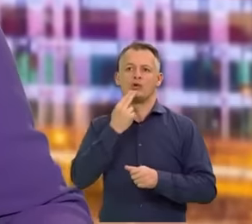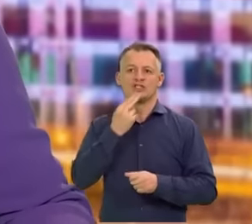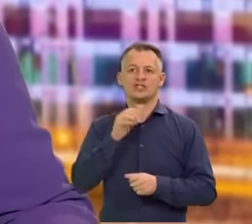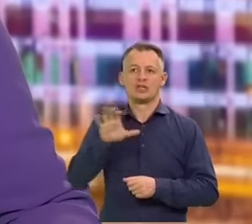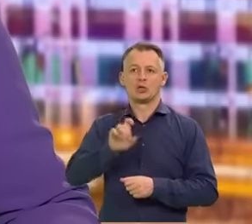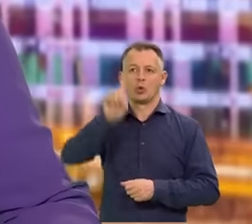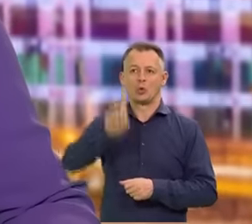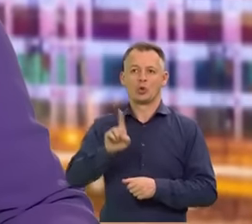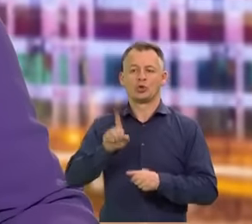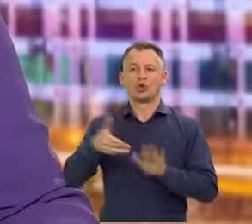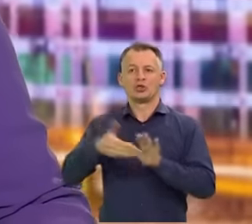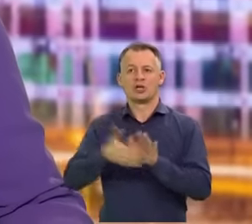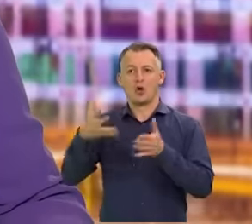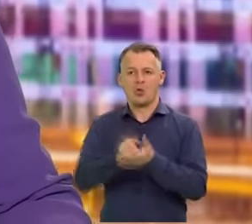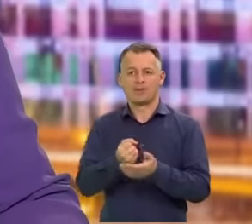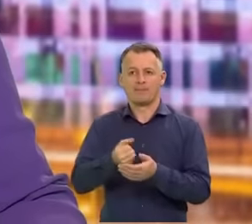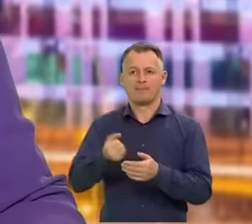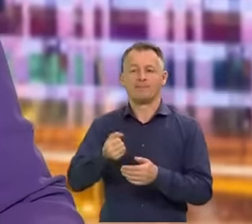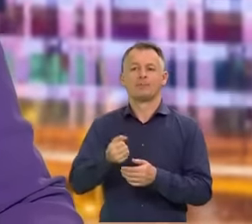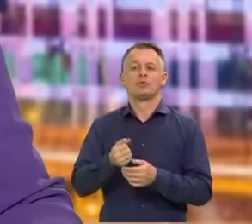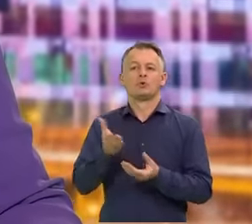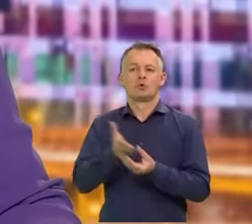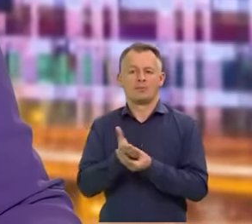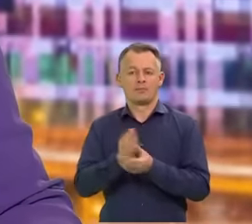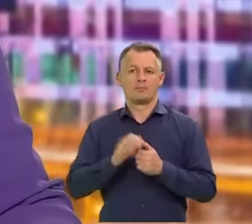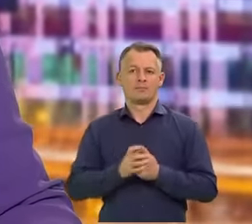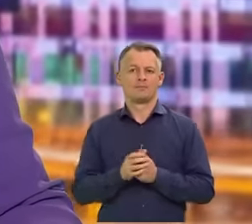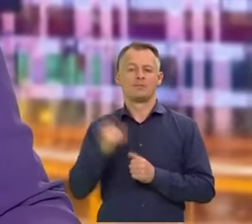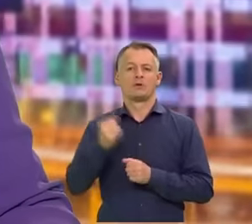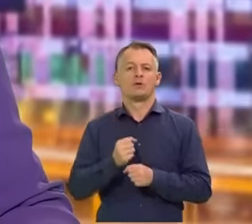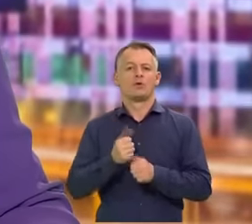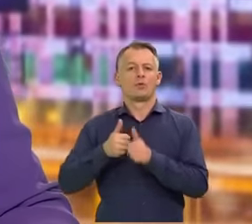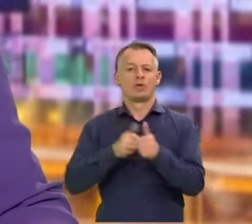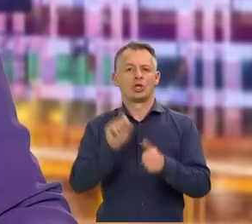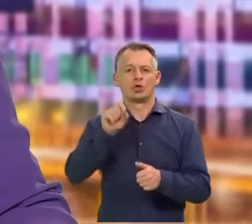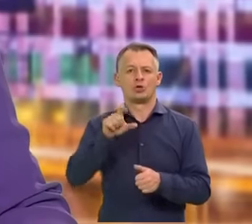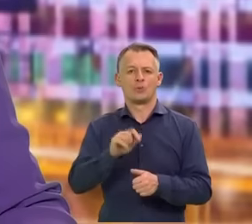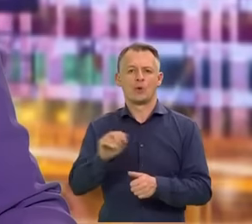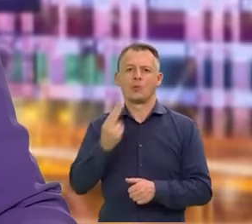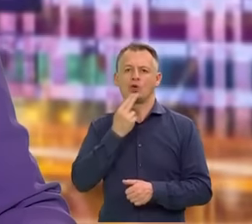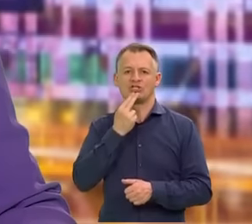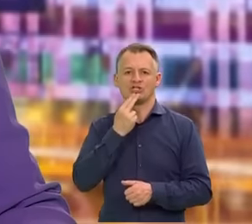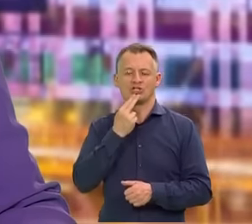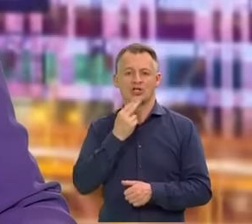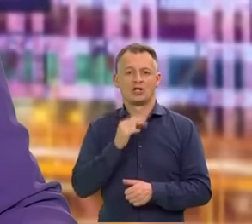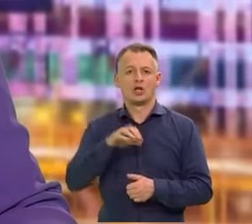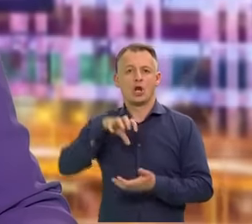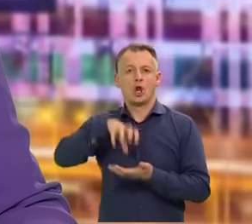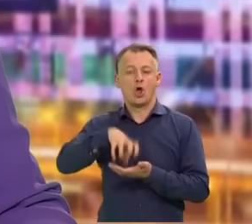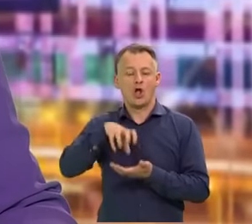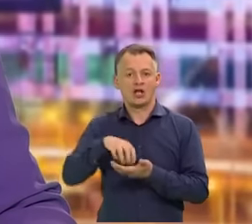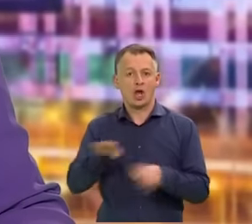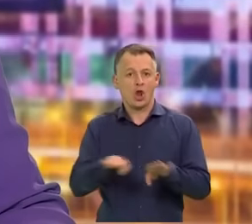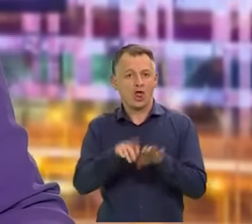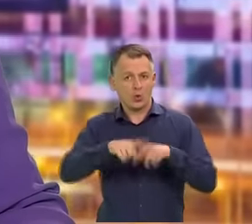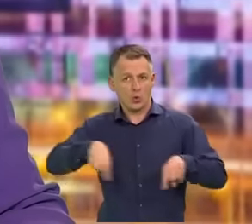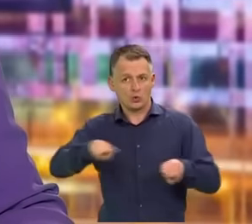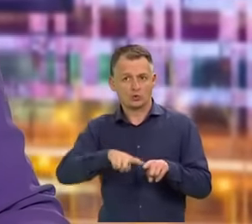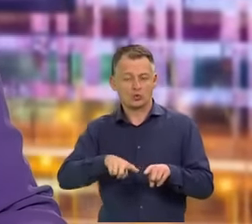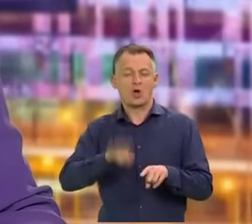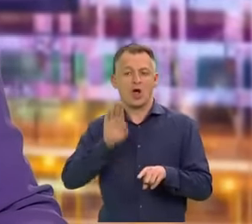într-un dosar de luare de mită. În acest dosar sunt vizați 12 polițiști locali. Colegul meu, Cristian Cosmaciuc, are mai multe detalii. Cristian,